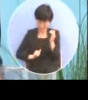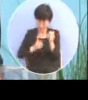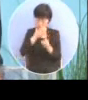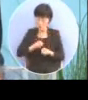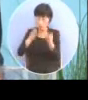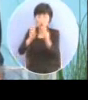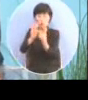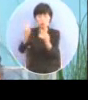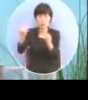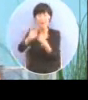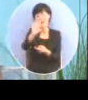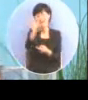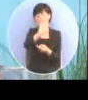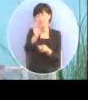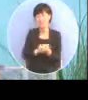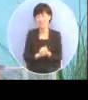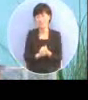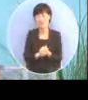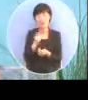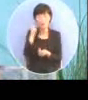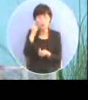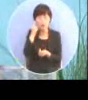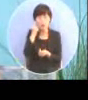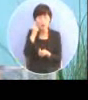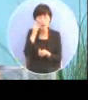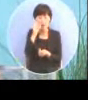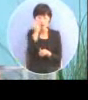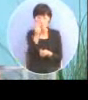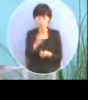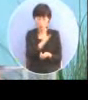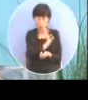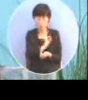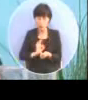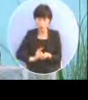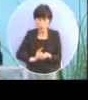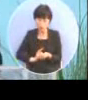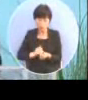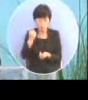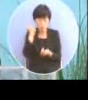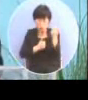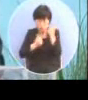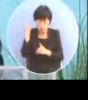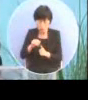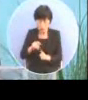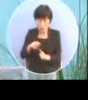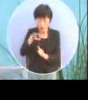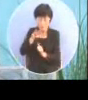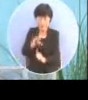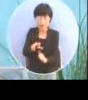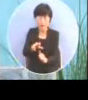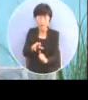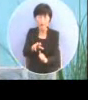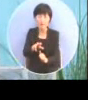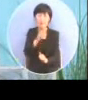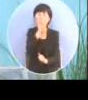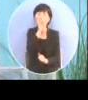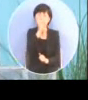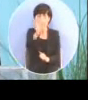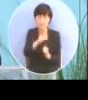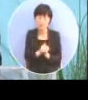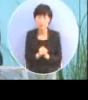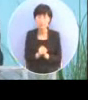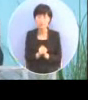phải như vậy đâu. 그 어떤 것도 요업을 멸망시킬 수 없다. Cái điều này nói rằng bất cứ một hoạn nạn nào cũng không đánh ngã được Job. Điều đó nói như